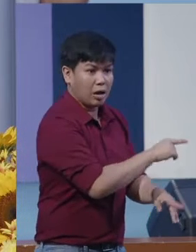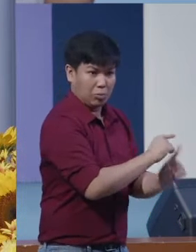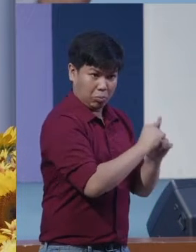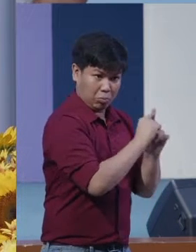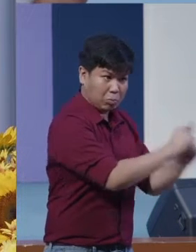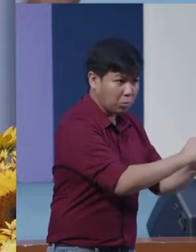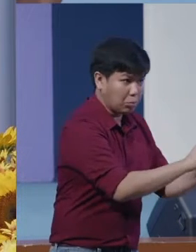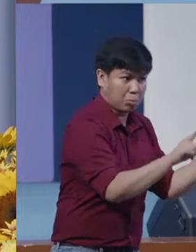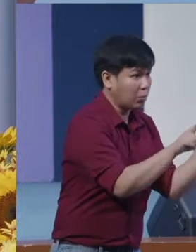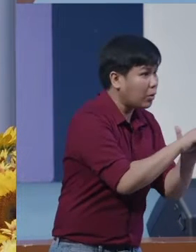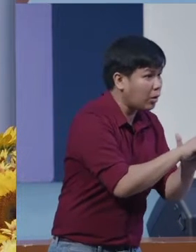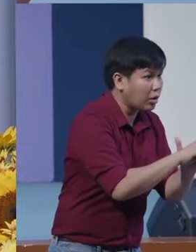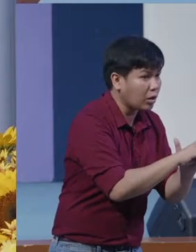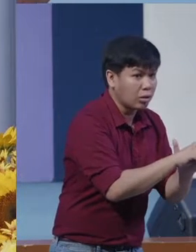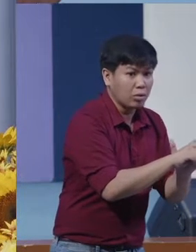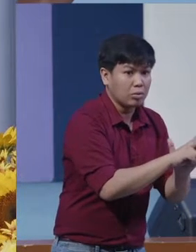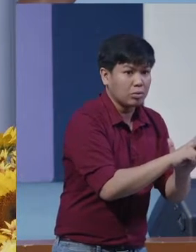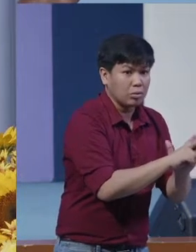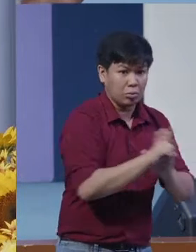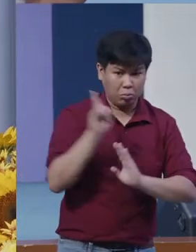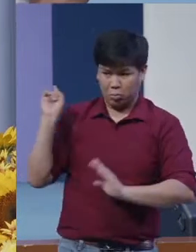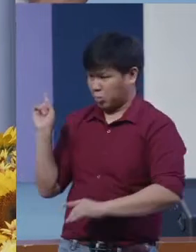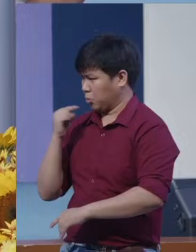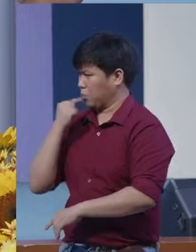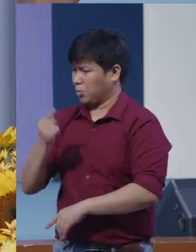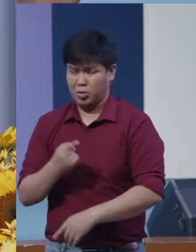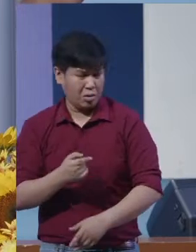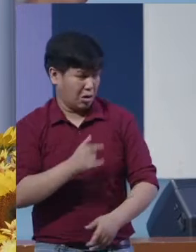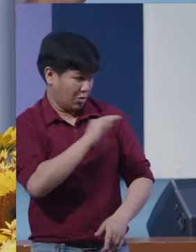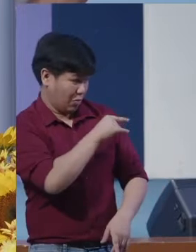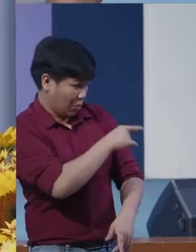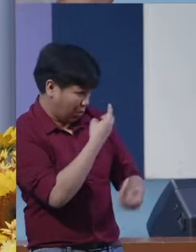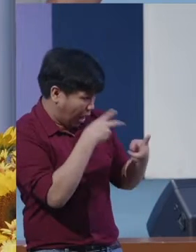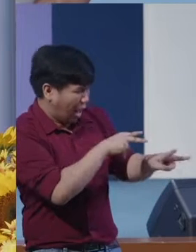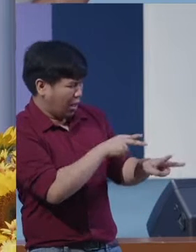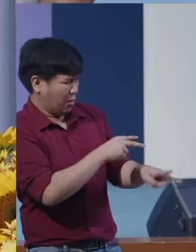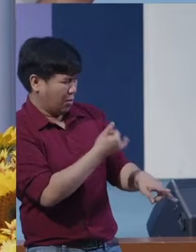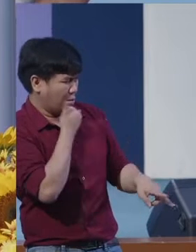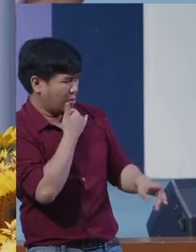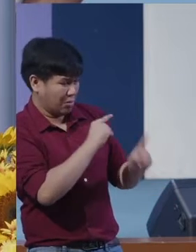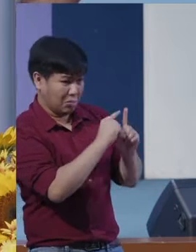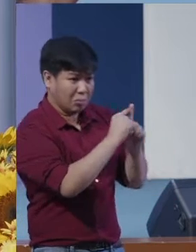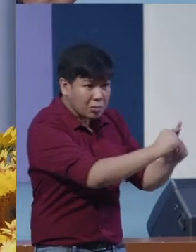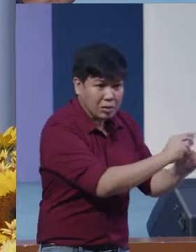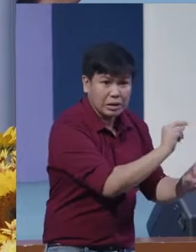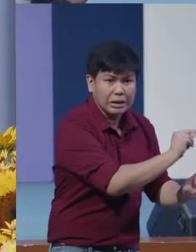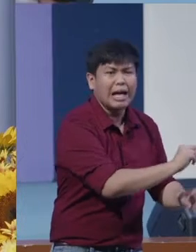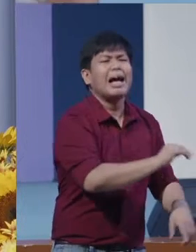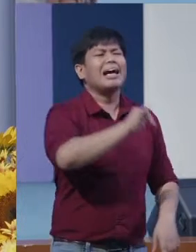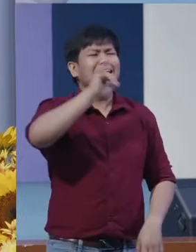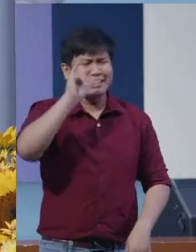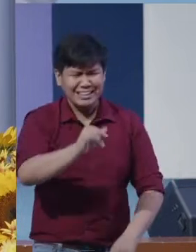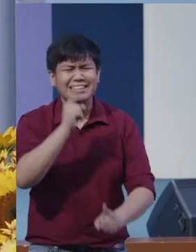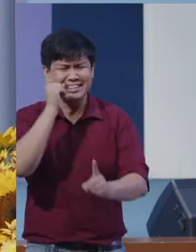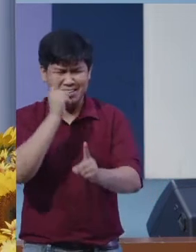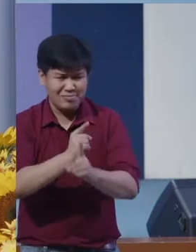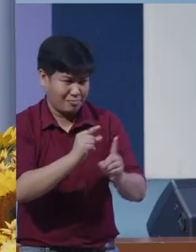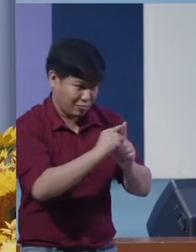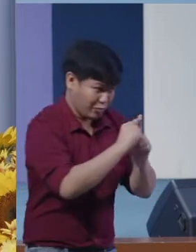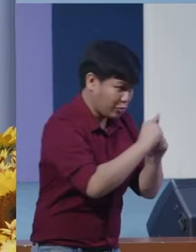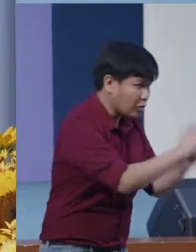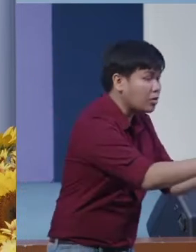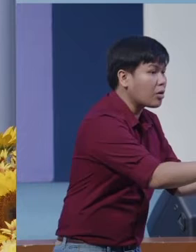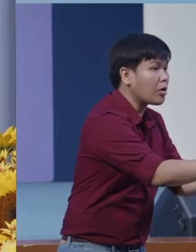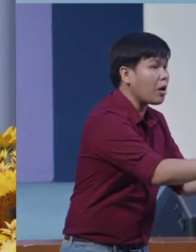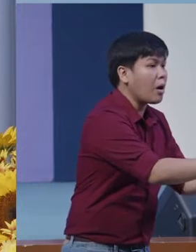nyo kami noon na pagka merong naliligaw sa ating kapatiran, dapat paalalahanan natin? Oo nga. Pero